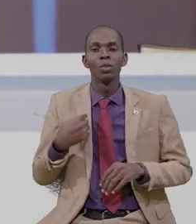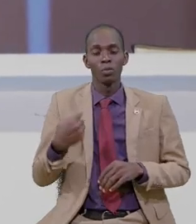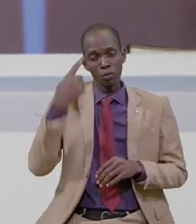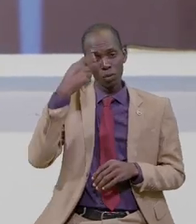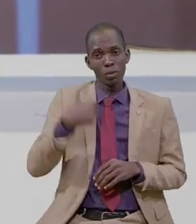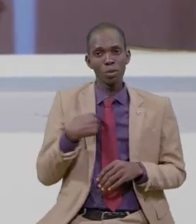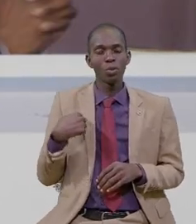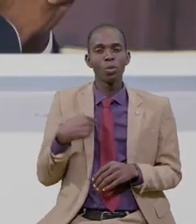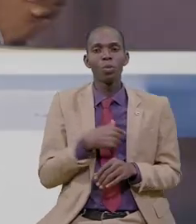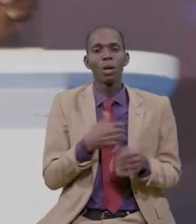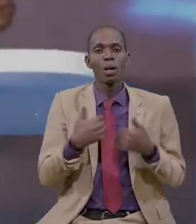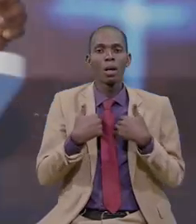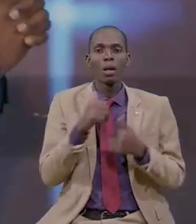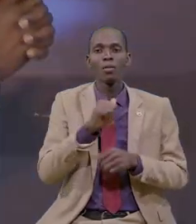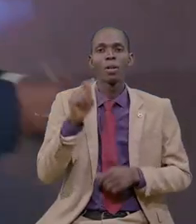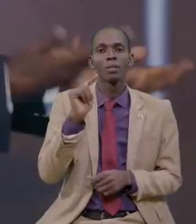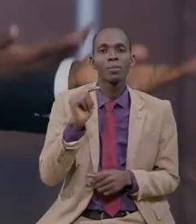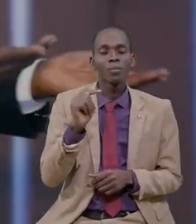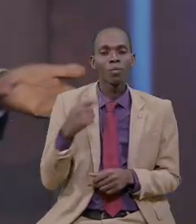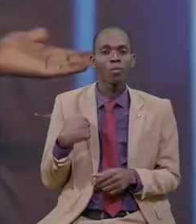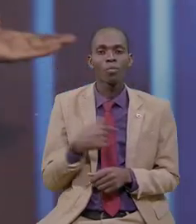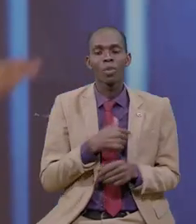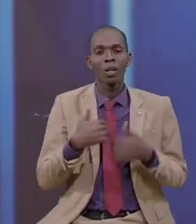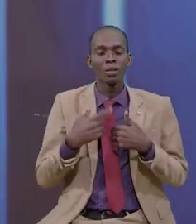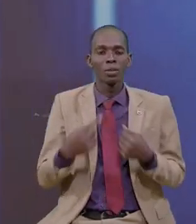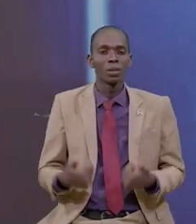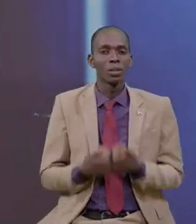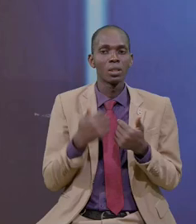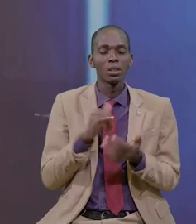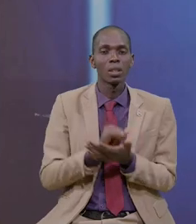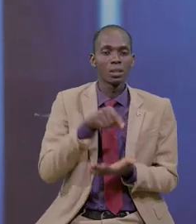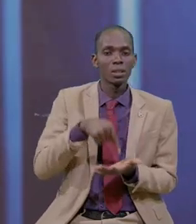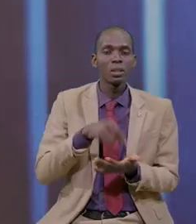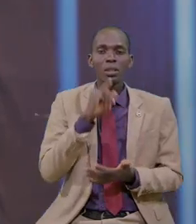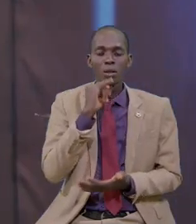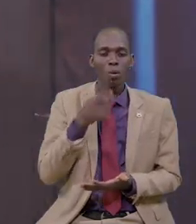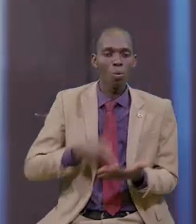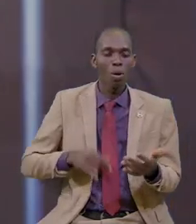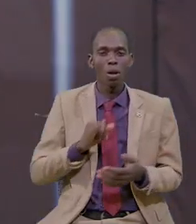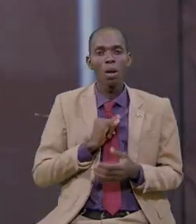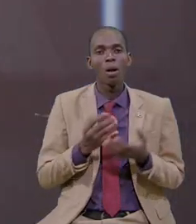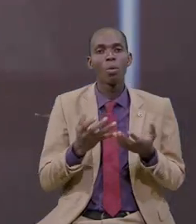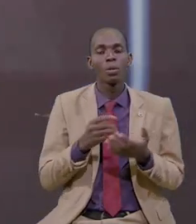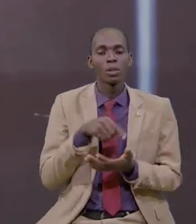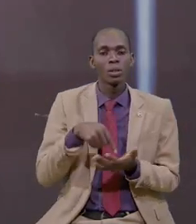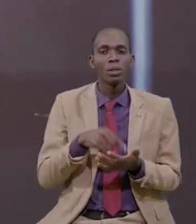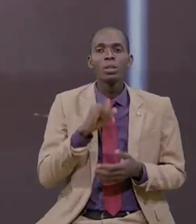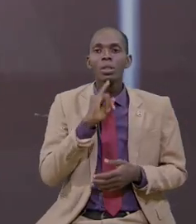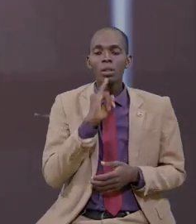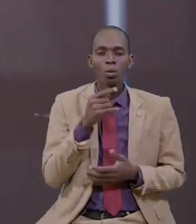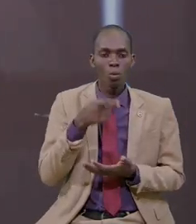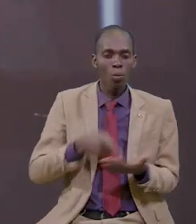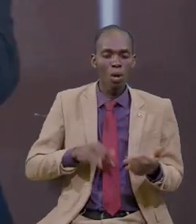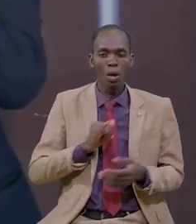témoignage et nous avons le défi que voici ce que j'étais et voici ce que je